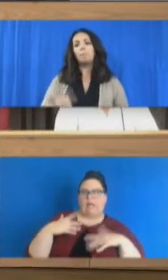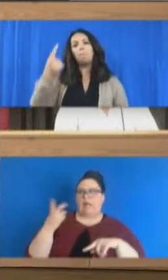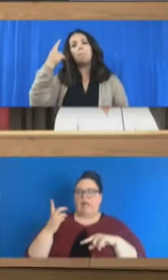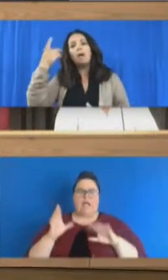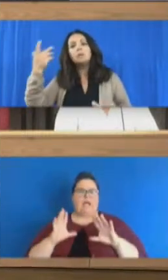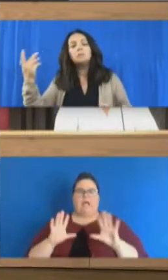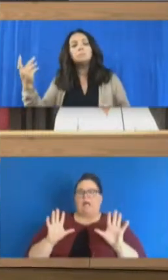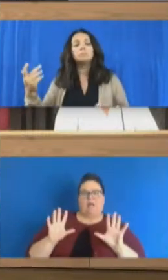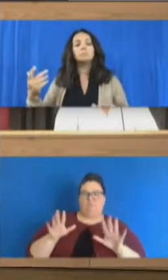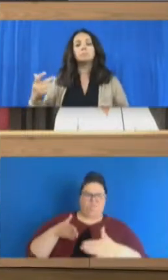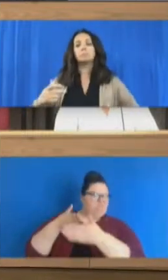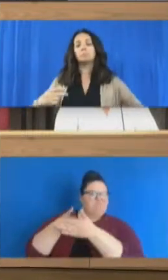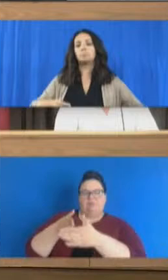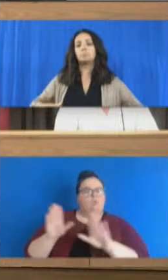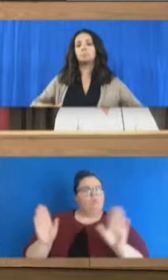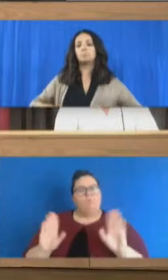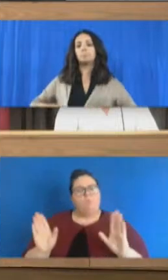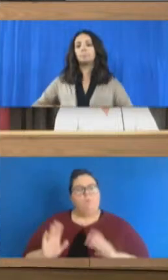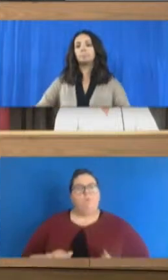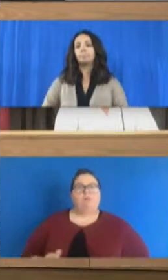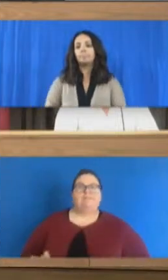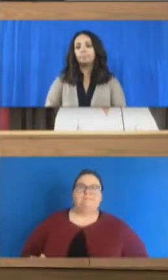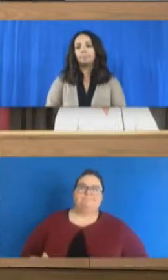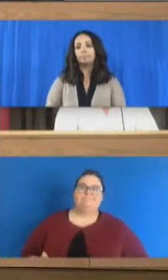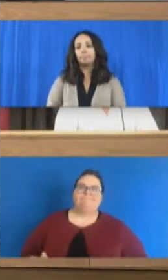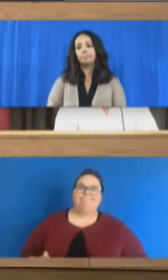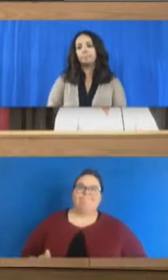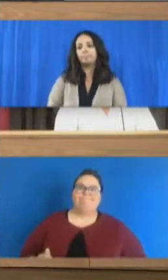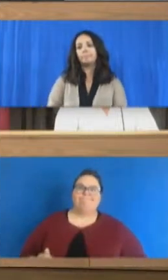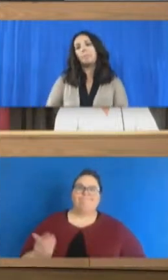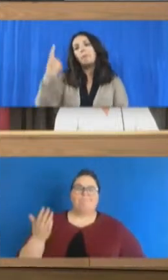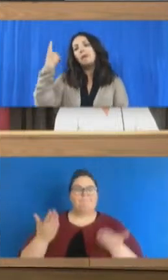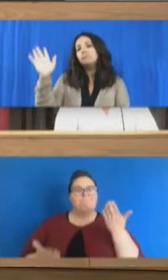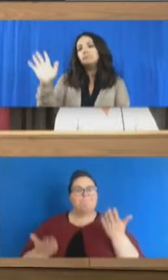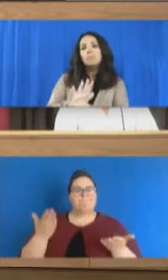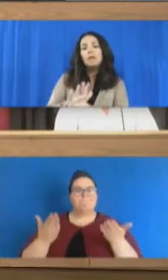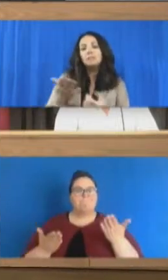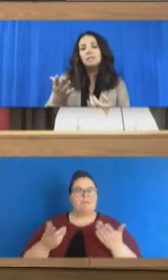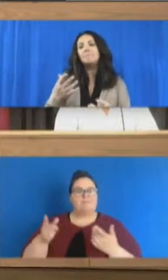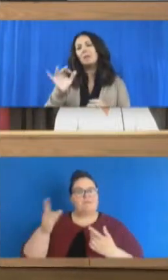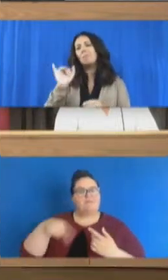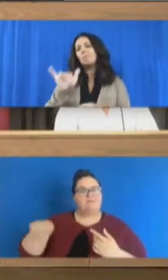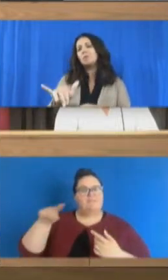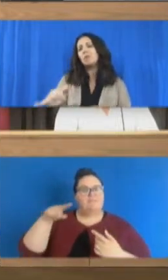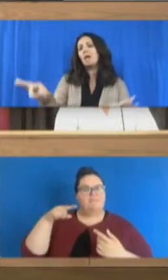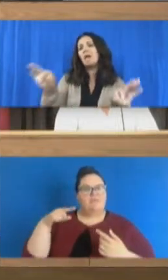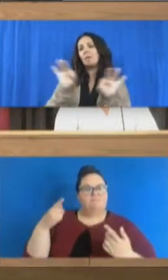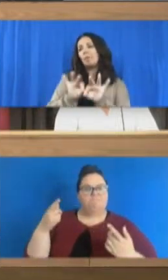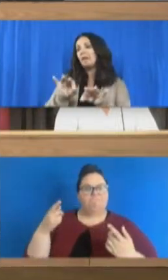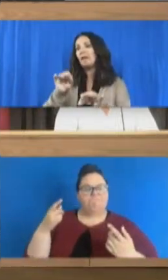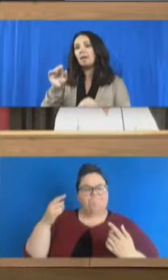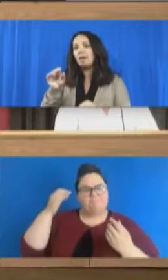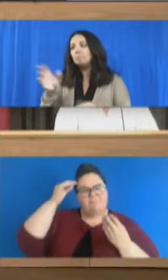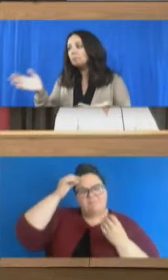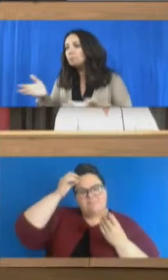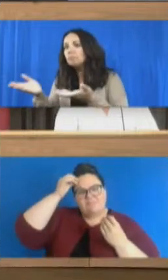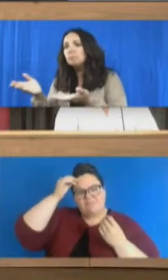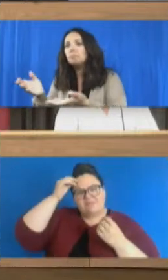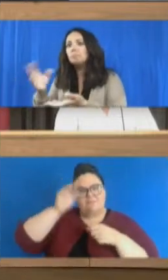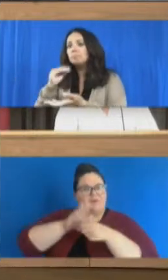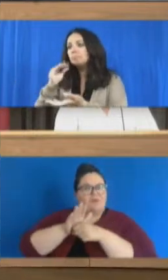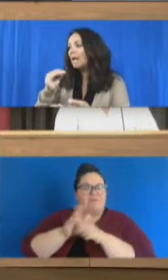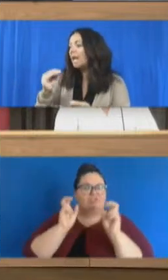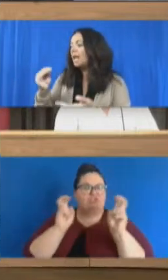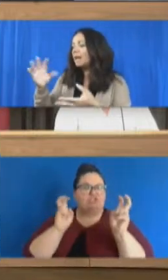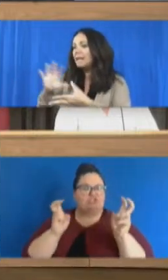demain, une chance demain pour vous faire vacciner. Monsieur Corriveau, as-tu un suivi?